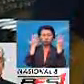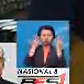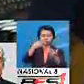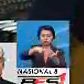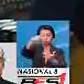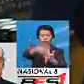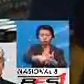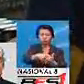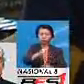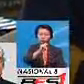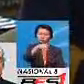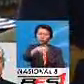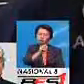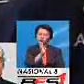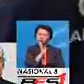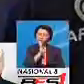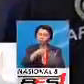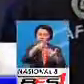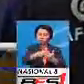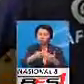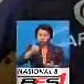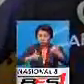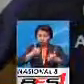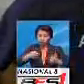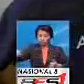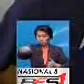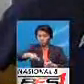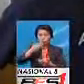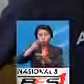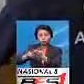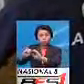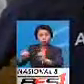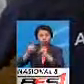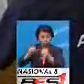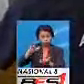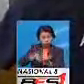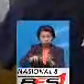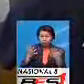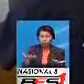yang dinyatakan oleh TPM itu sama ada mereka boleh didaftarkan atau tidak.